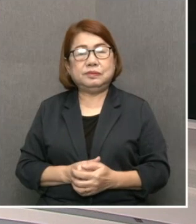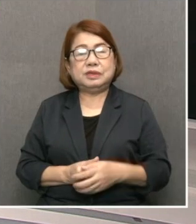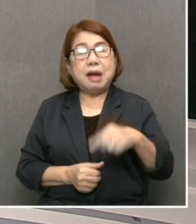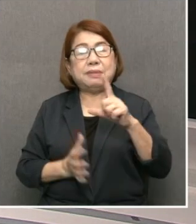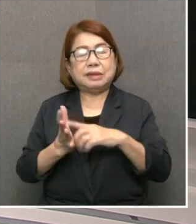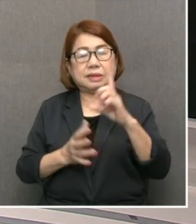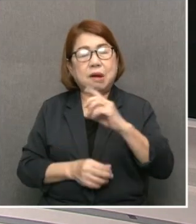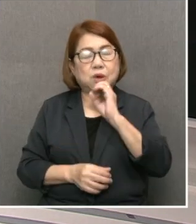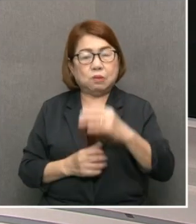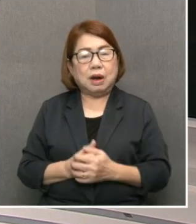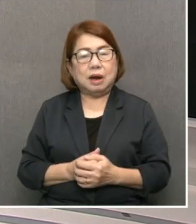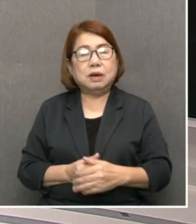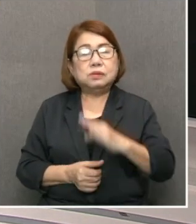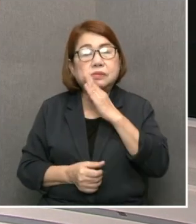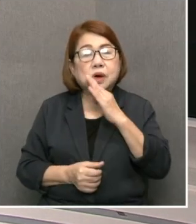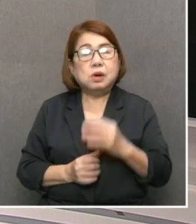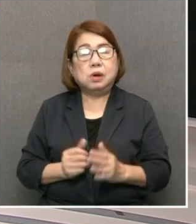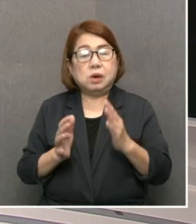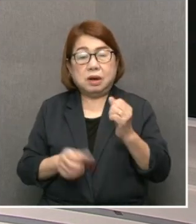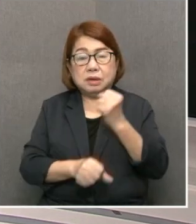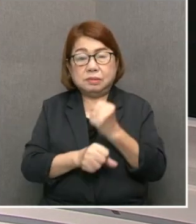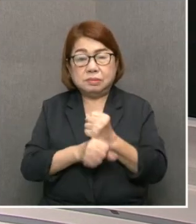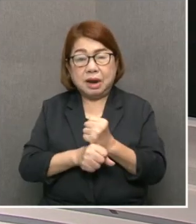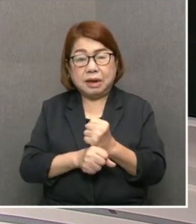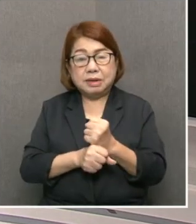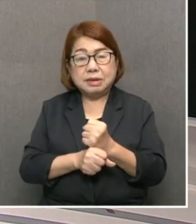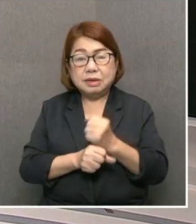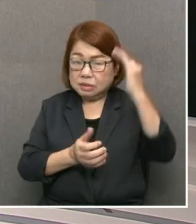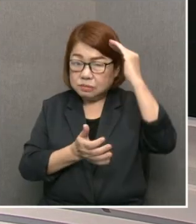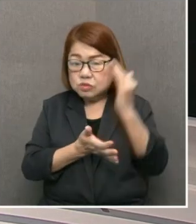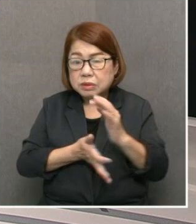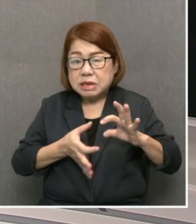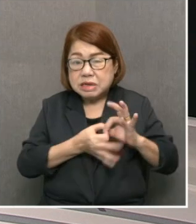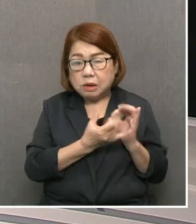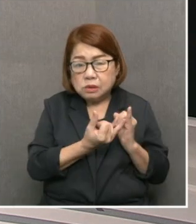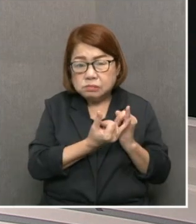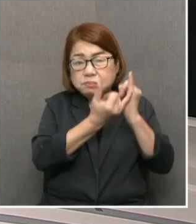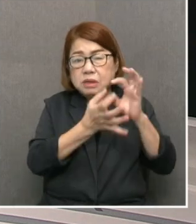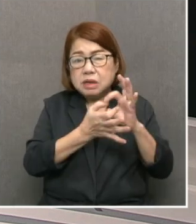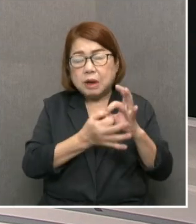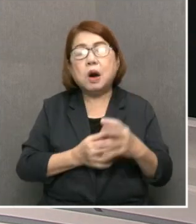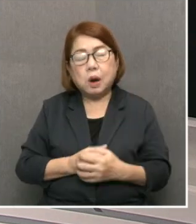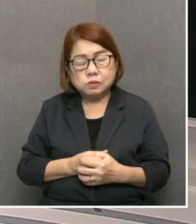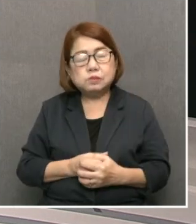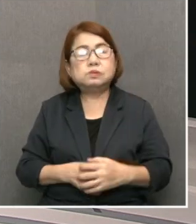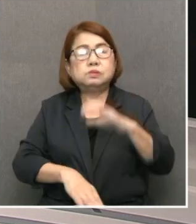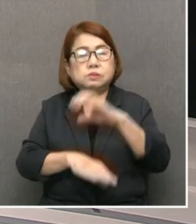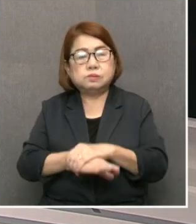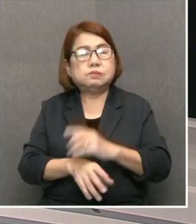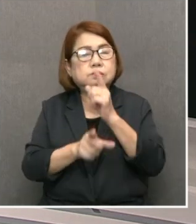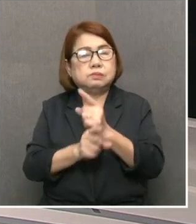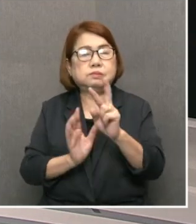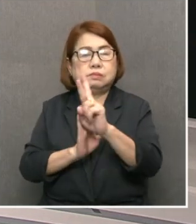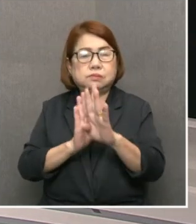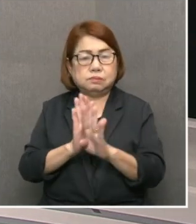าถ้าคนที่เป็นเจ้าหน้าที่รัฐเนี่ยเข้าไปเกี่ยวข้องกับเรื่องนี้แน่นอนก็จะต้องดำเนินการทั้งทางวินัยและ